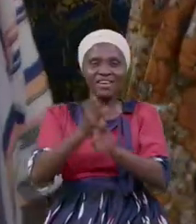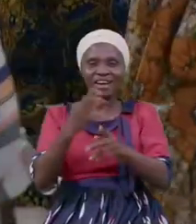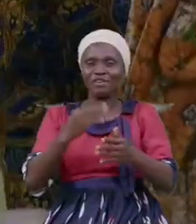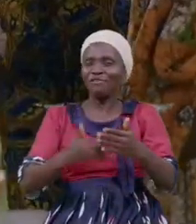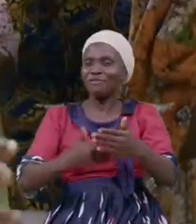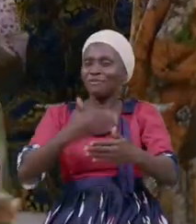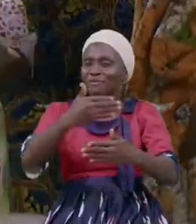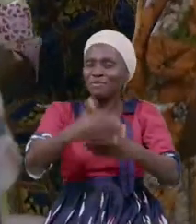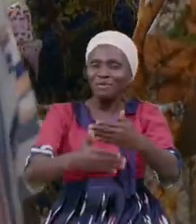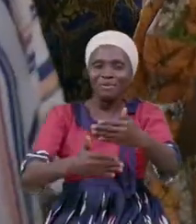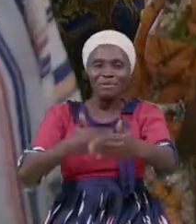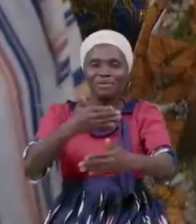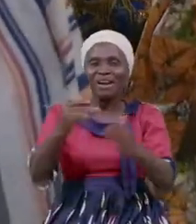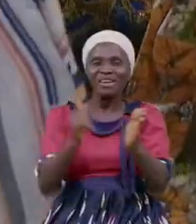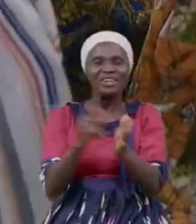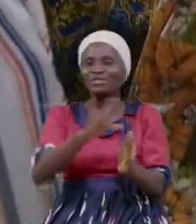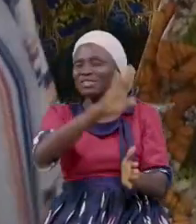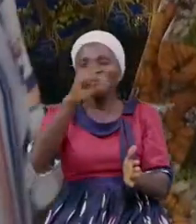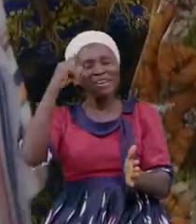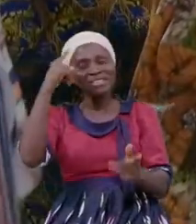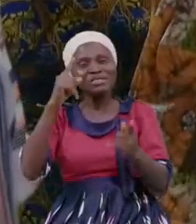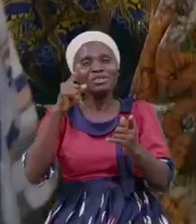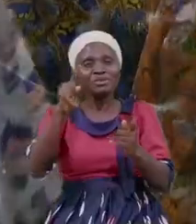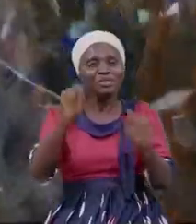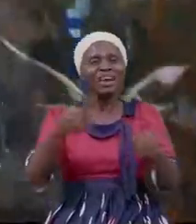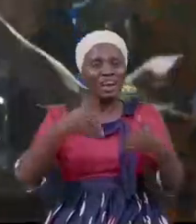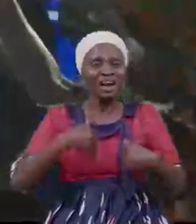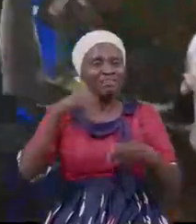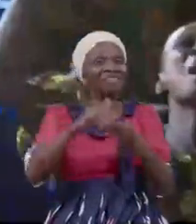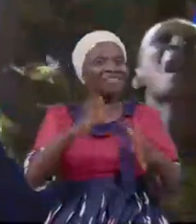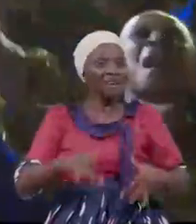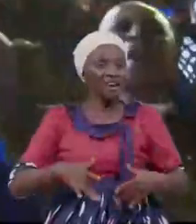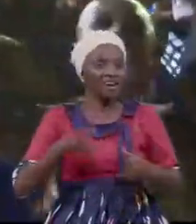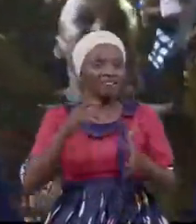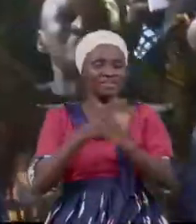n'avez jamais pensé à voir dans votre vie au nom de